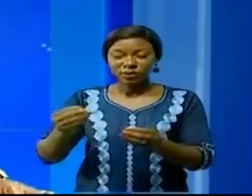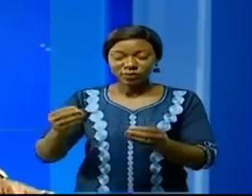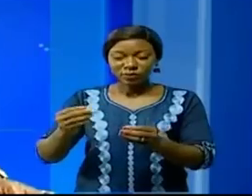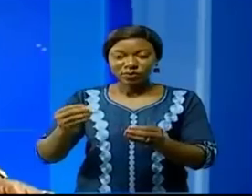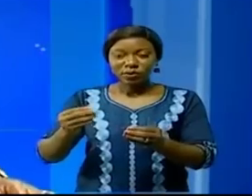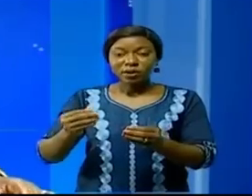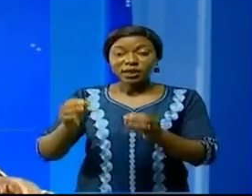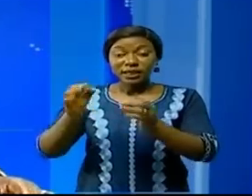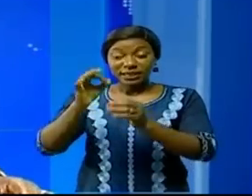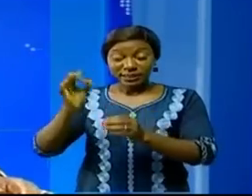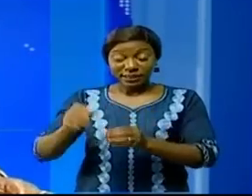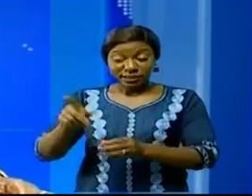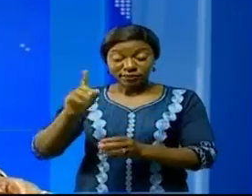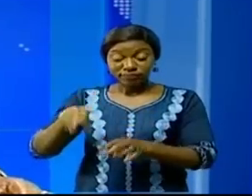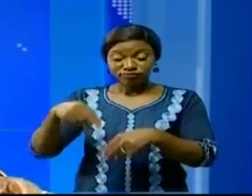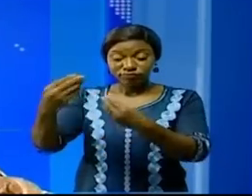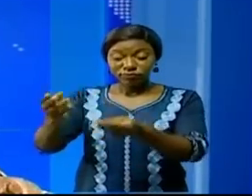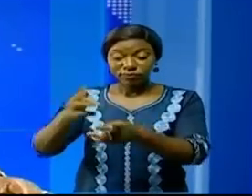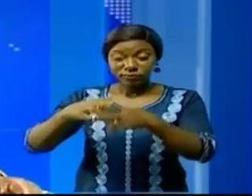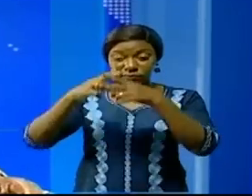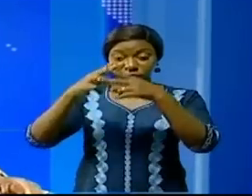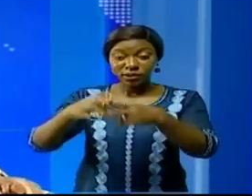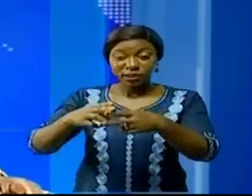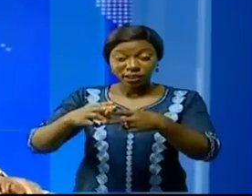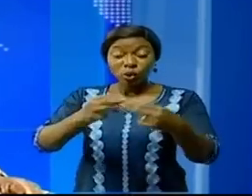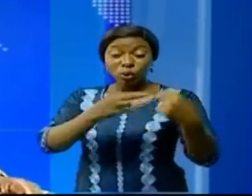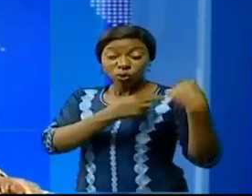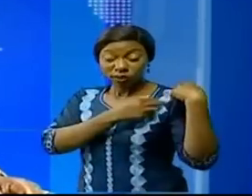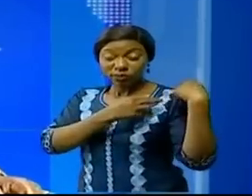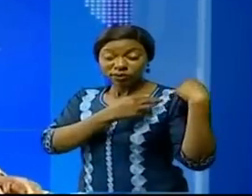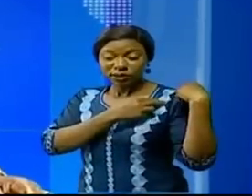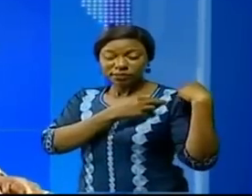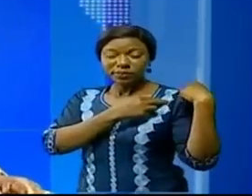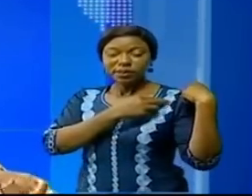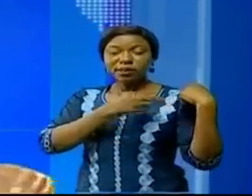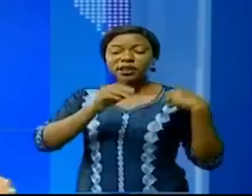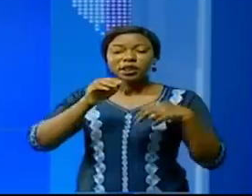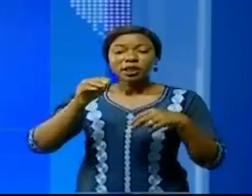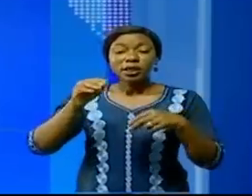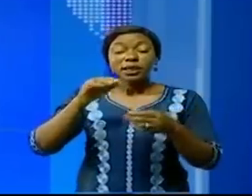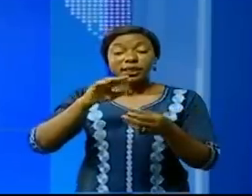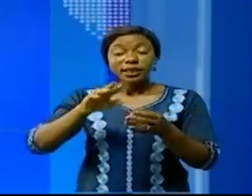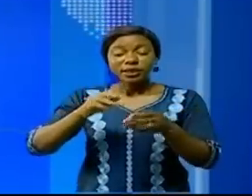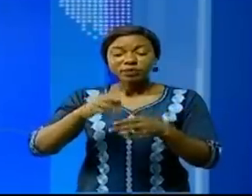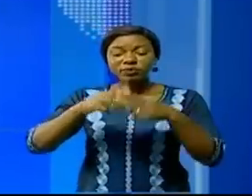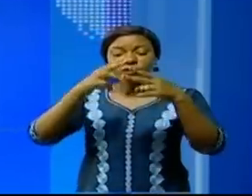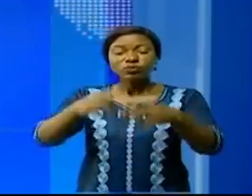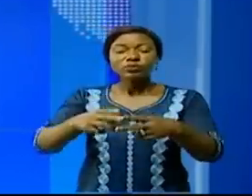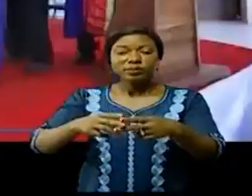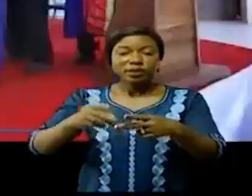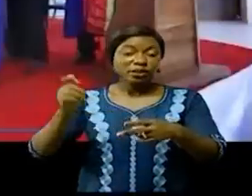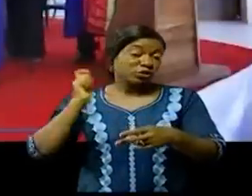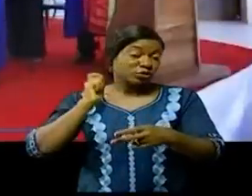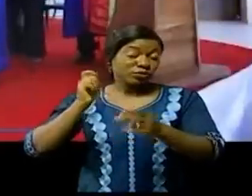elle a décerné au recteur de cet alma mater le titre de docteur honoris causa.